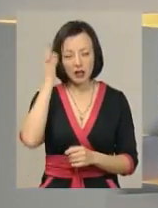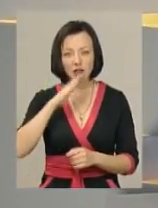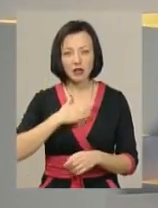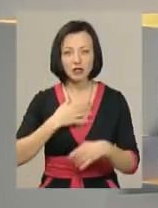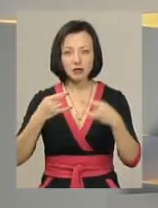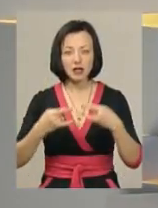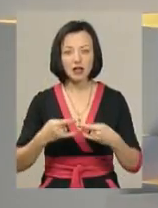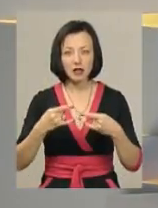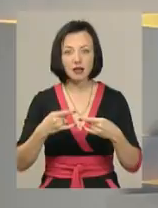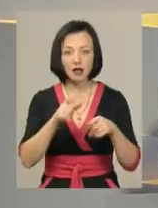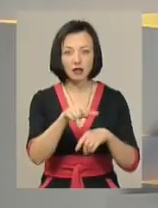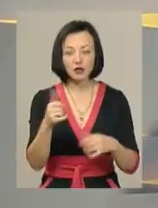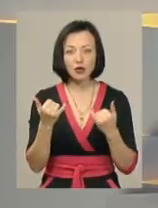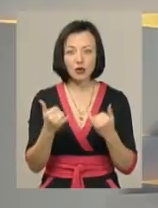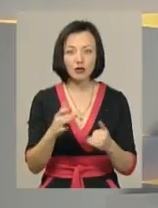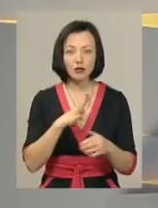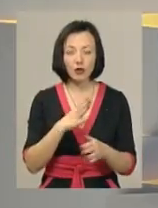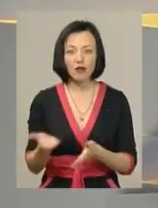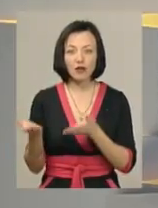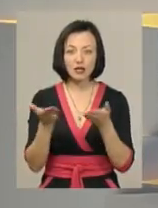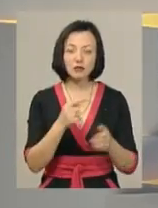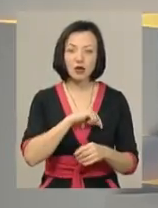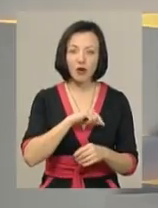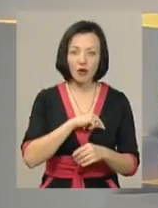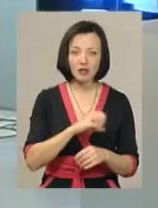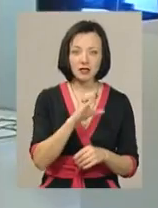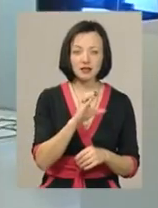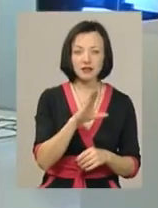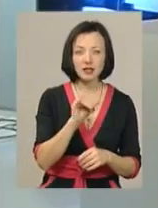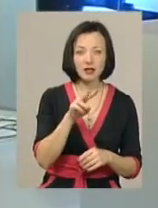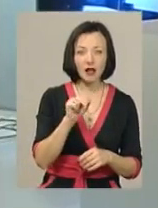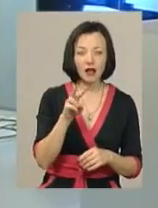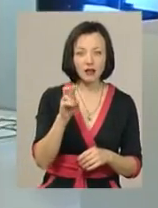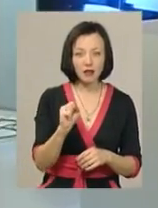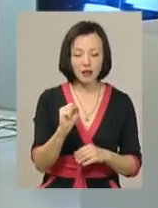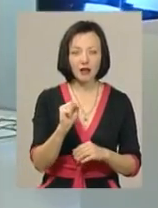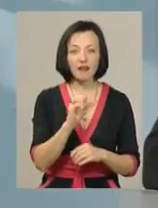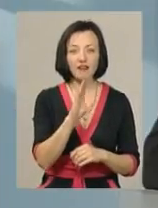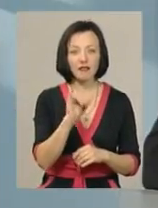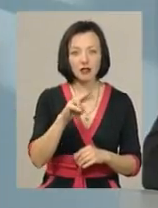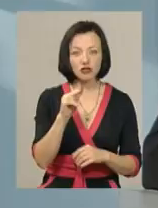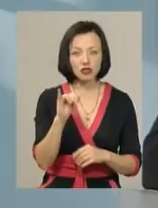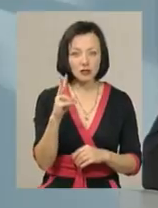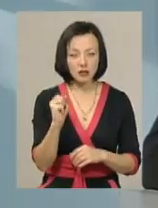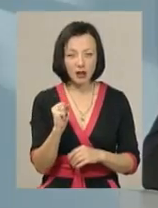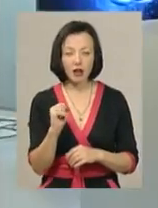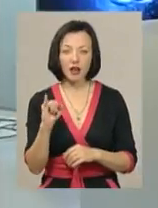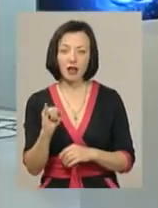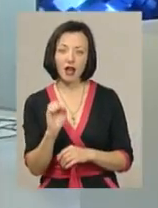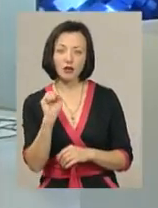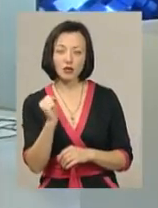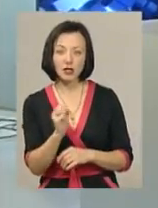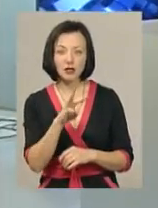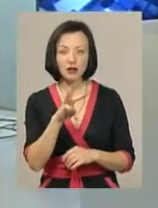нашим телеглядачам що в нас сьогодні у гостях були психологи пані Світлана вільчинська практикуючий психолог і Пані